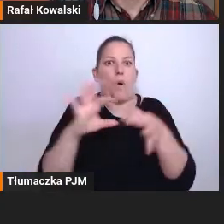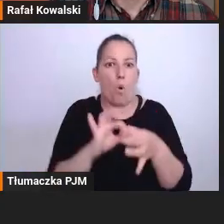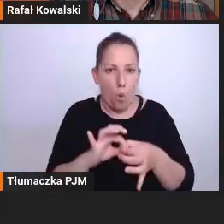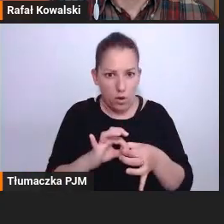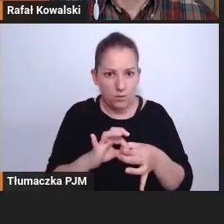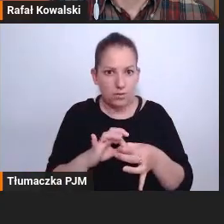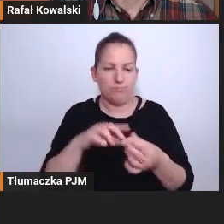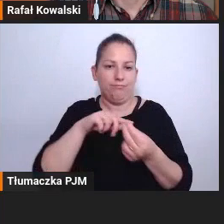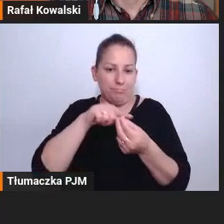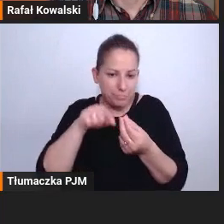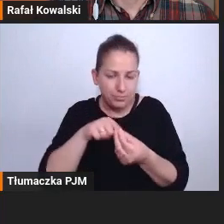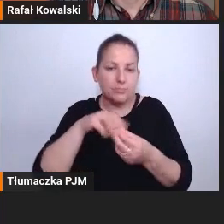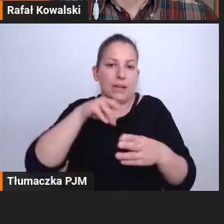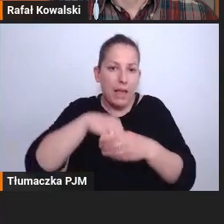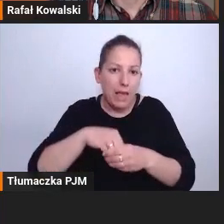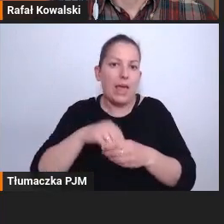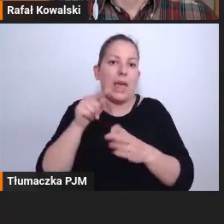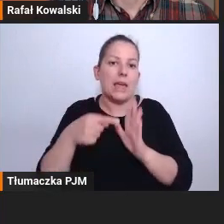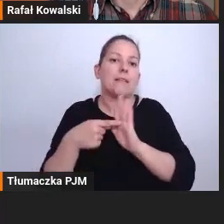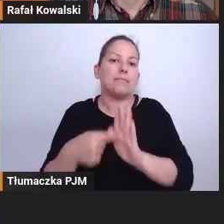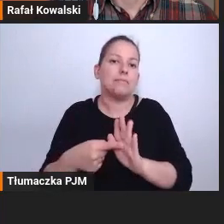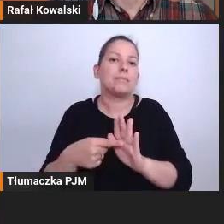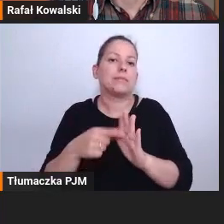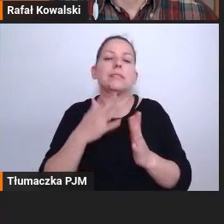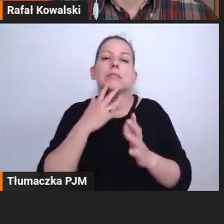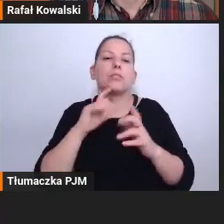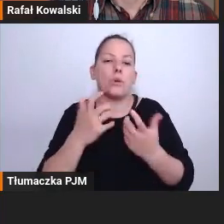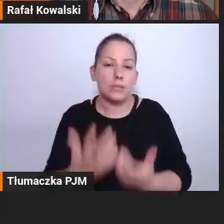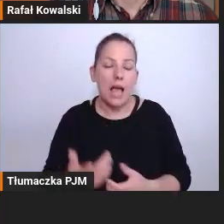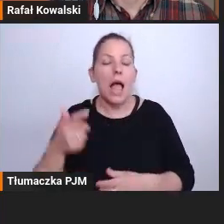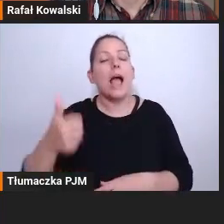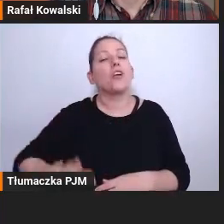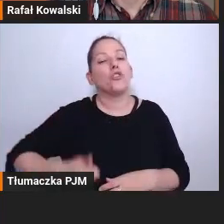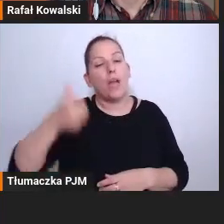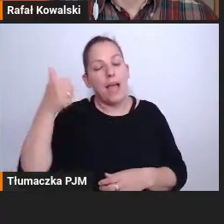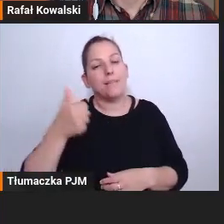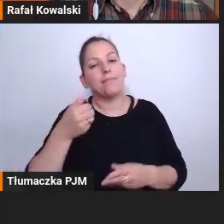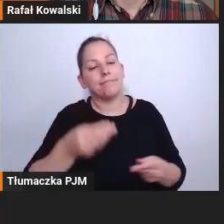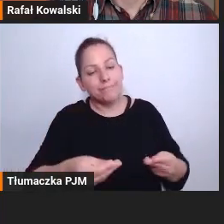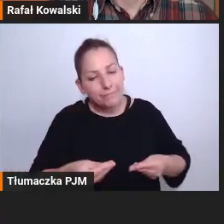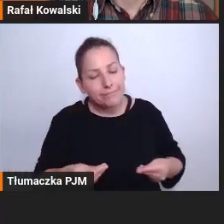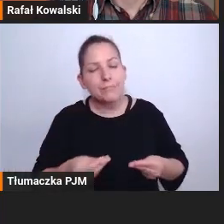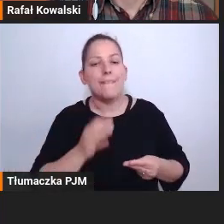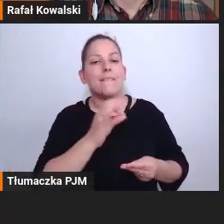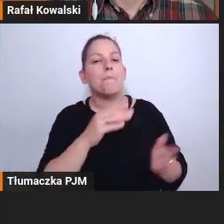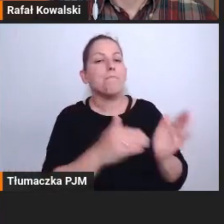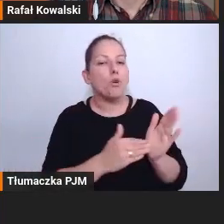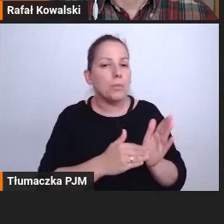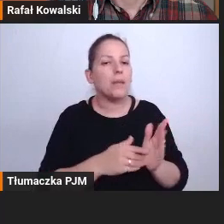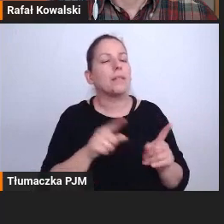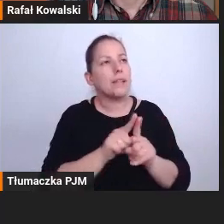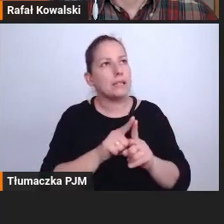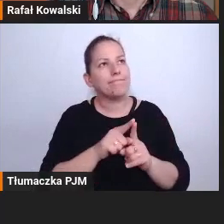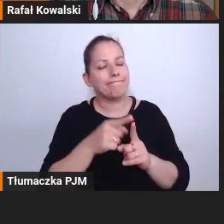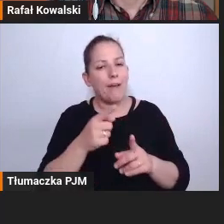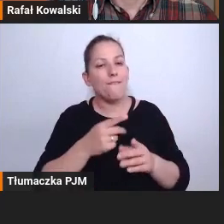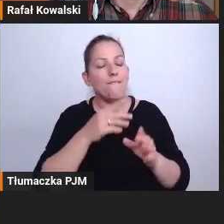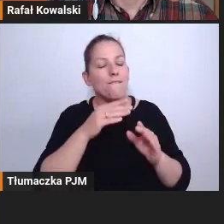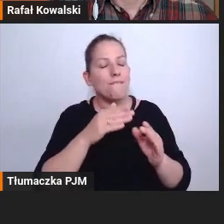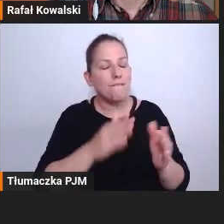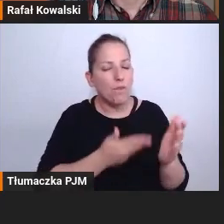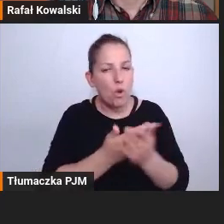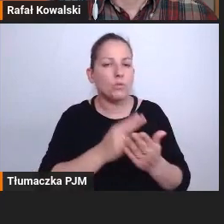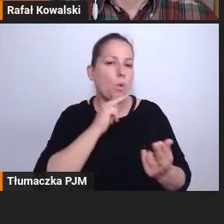i wskazać, na czym mu zależy. A pracodawca, biorąc pod uwagę jego potrzeby, powinien się do tego wniosku